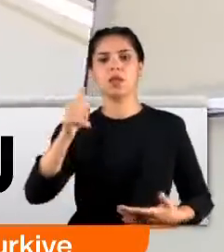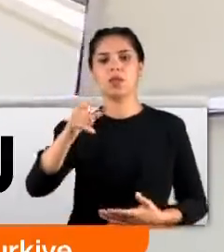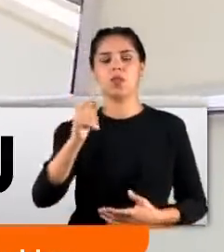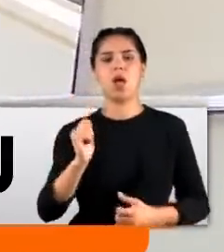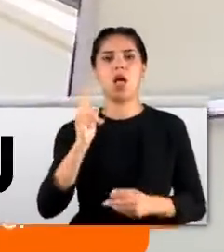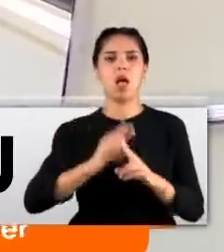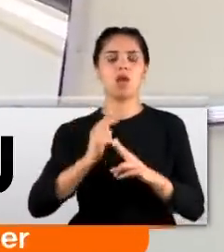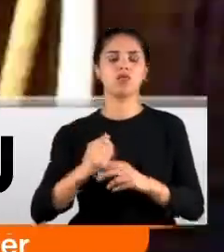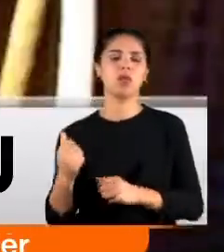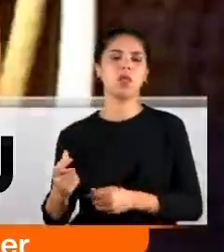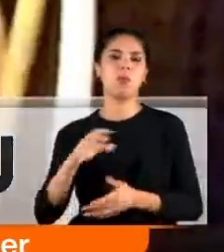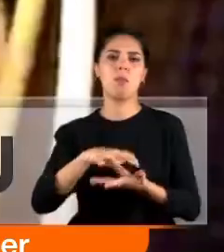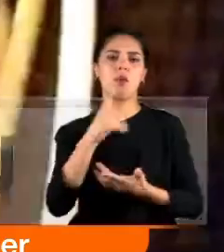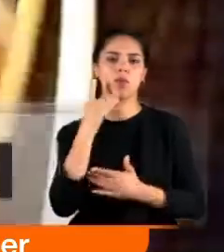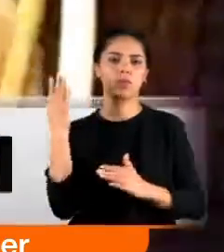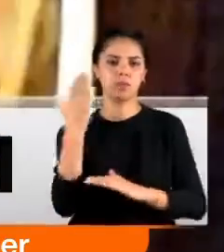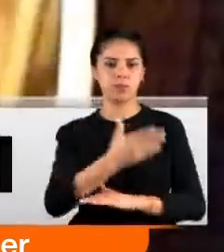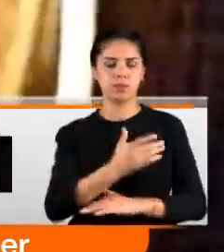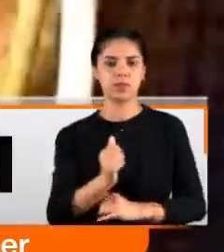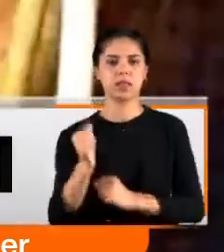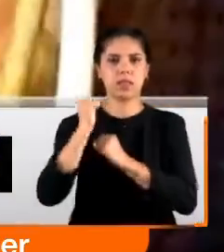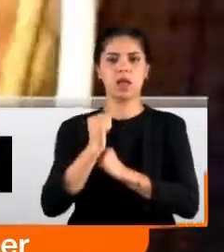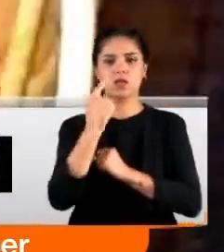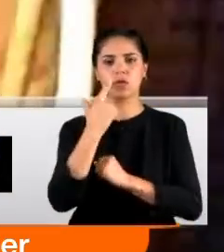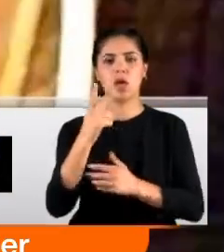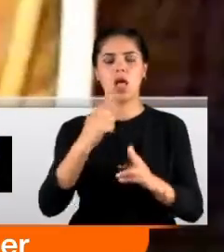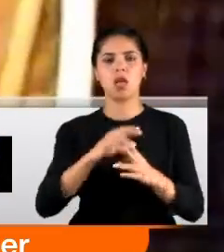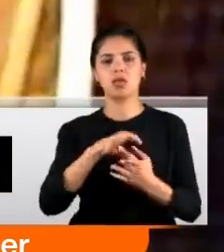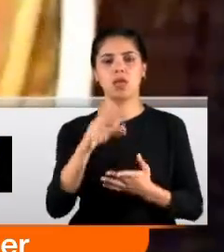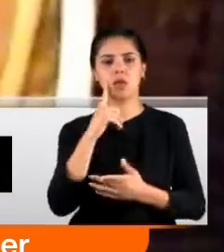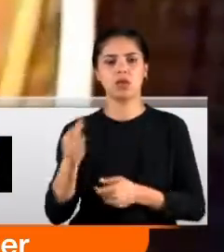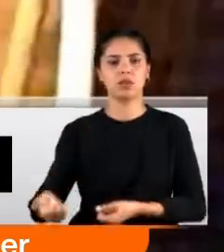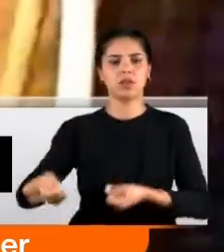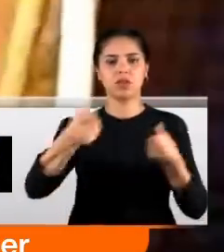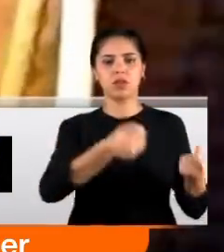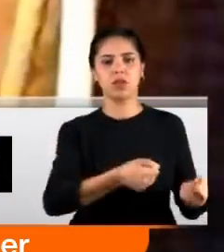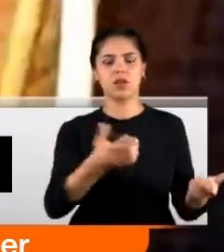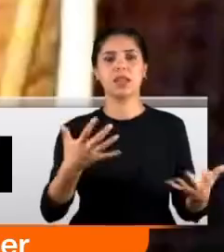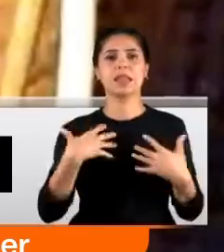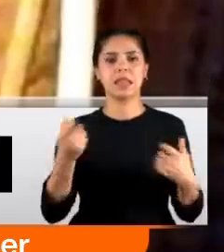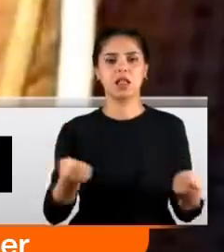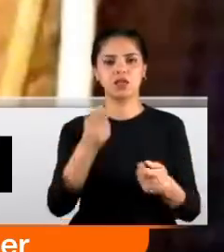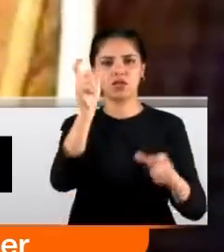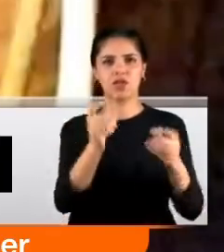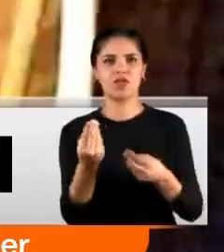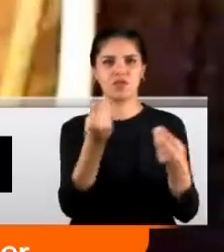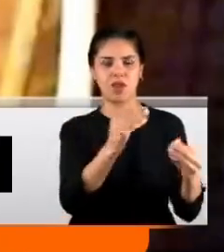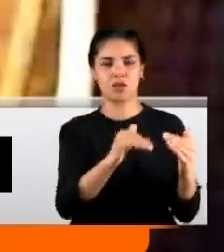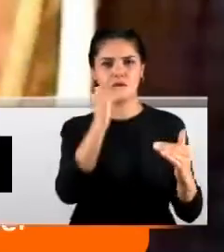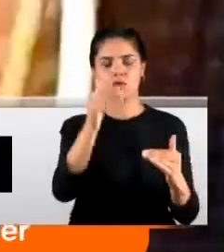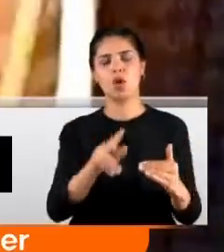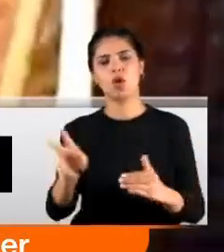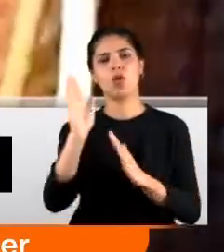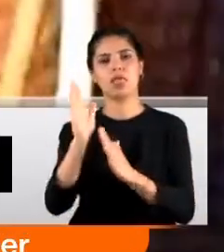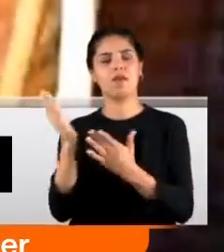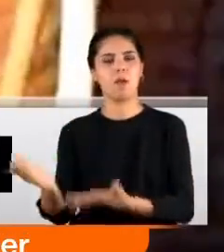yükleyip acile kadar teslim ettim. Hastayı sırtına aldı, acil servise kadar taşıdı. Sağlık çalışanlarına teslim ettikten sonra da